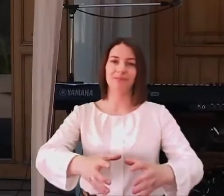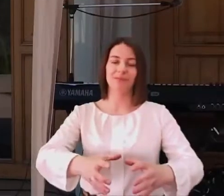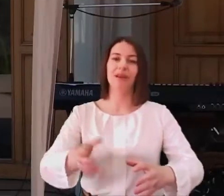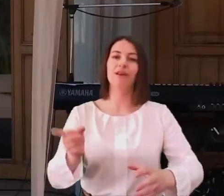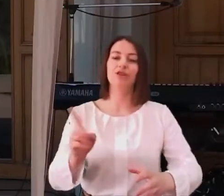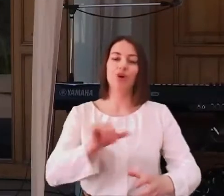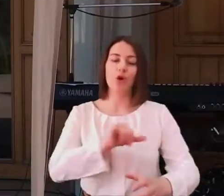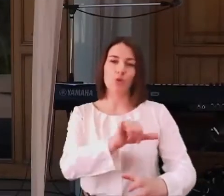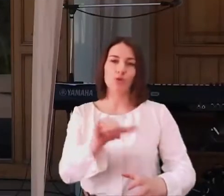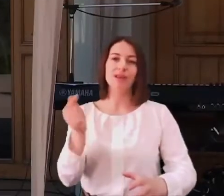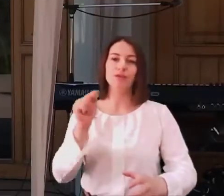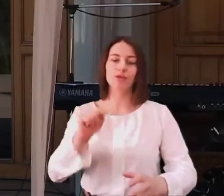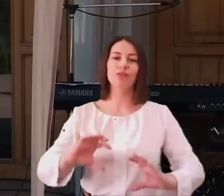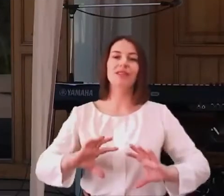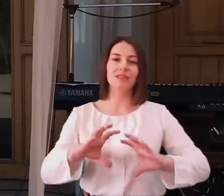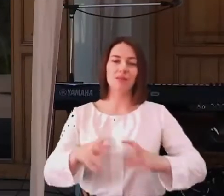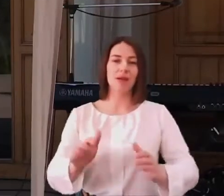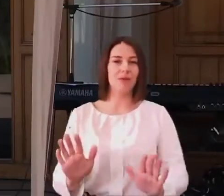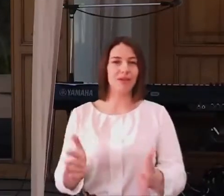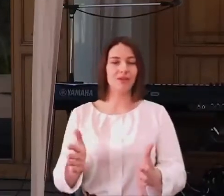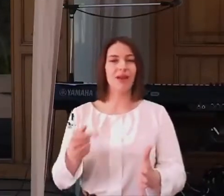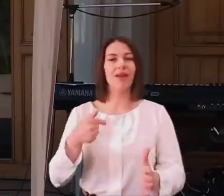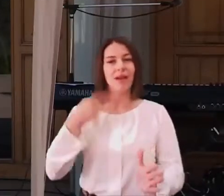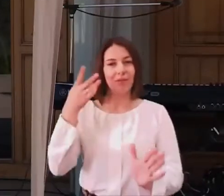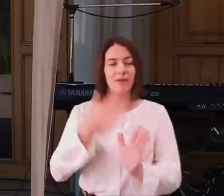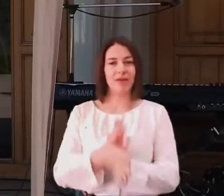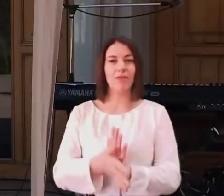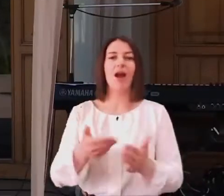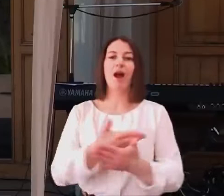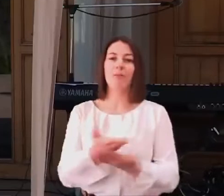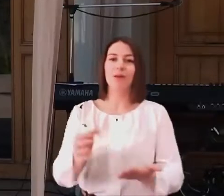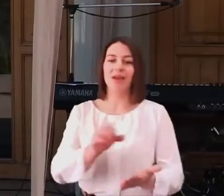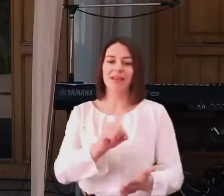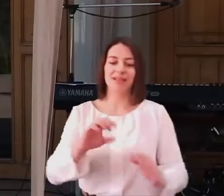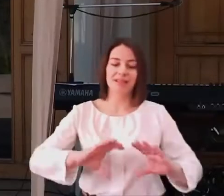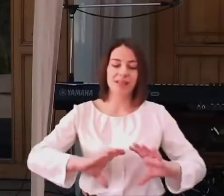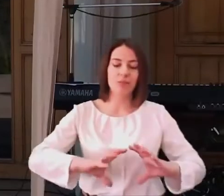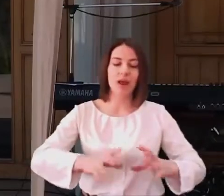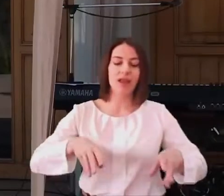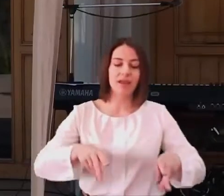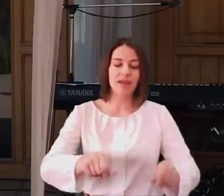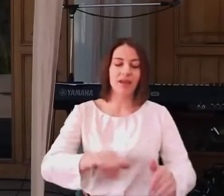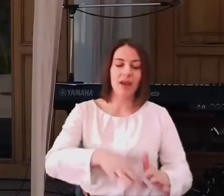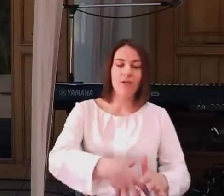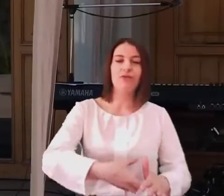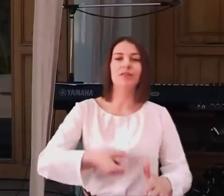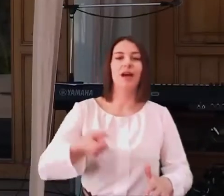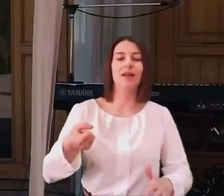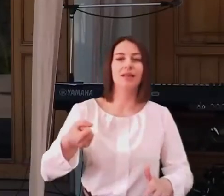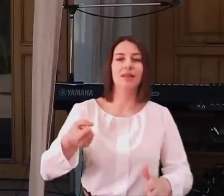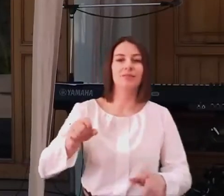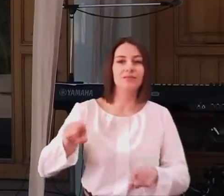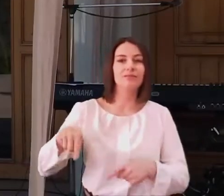нас здесь, на земле. Я понимаю, что мы вот из земли взятые думаем об этом земном.